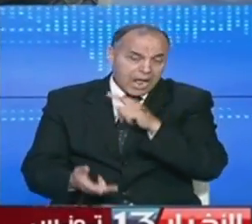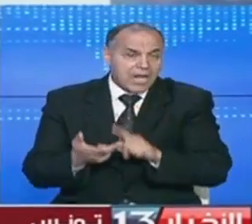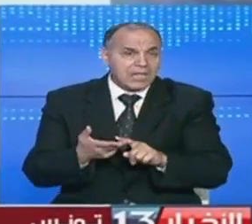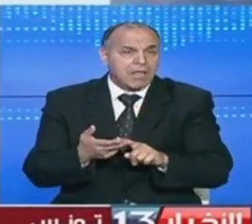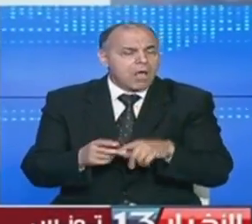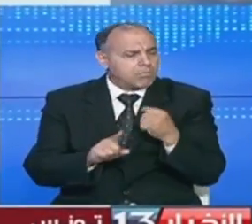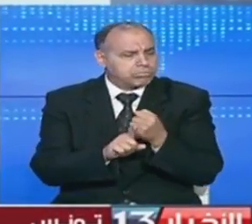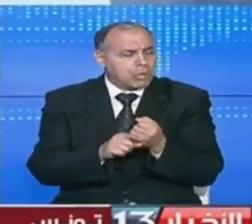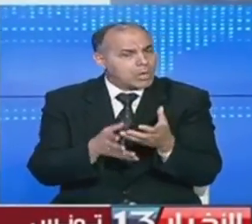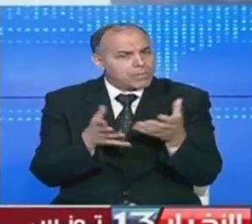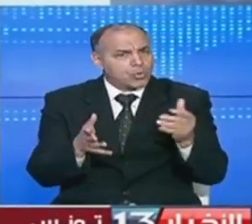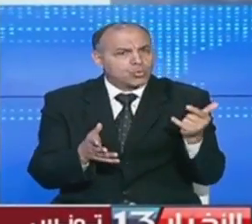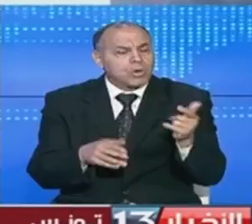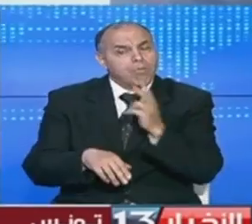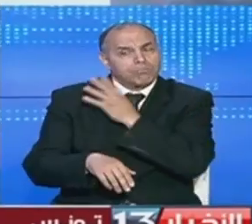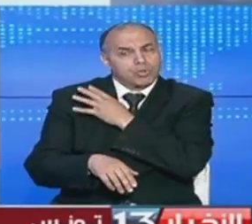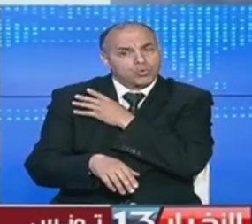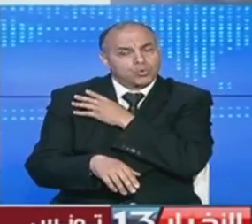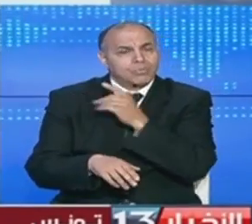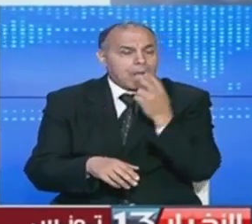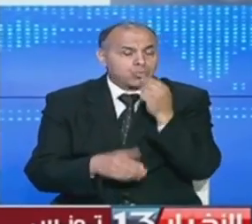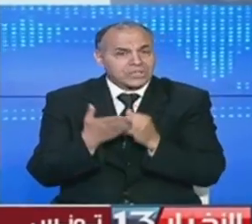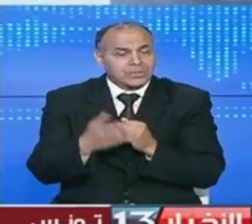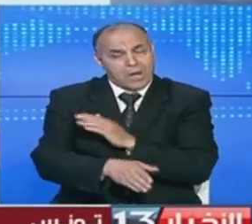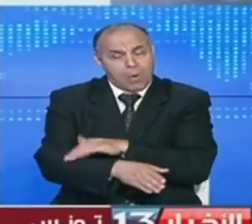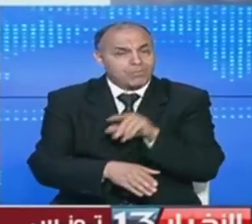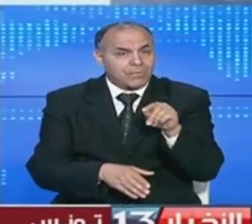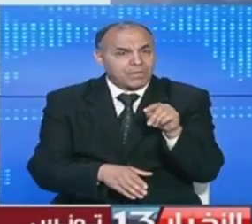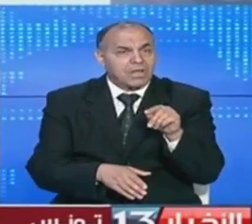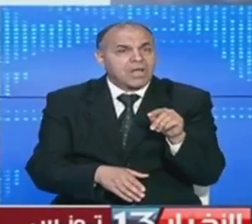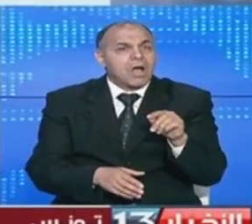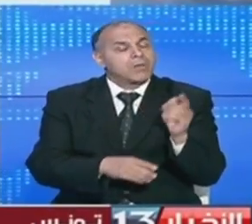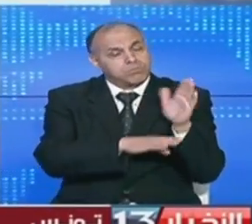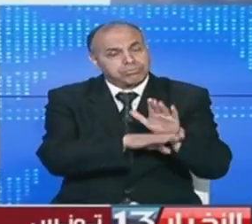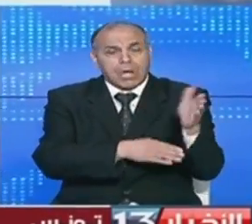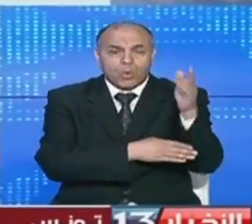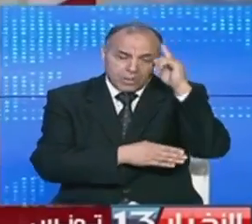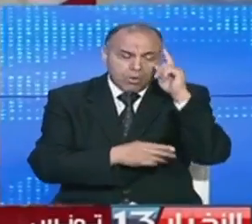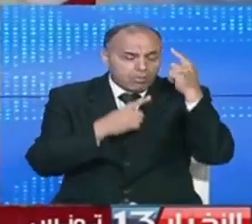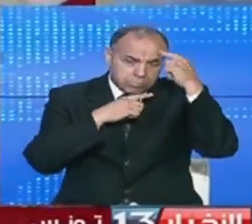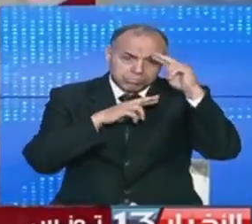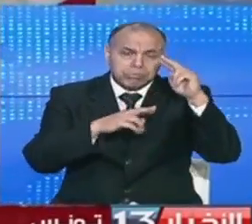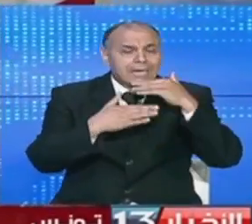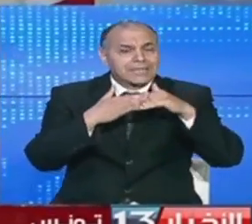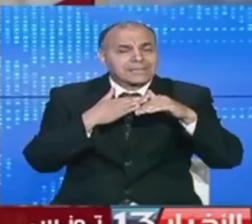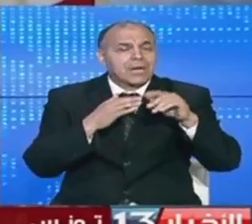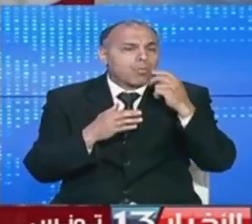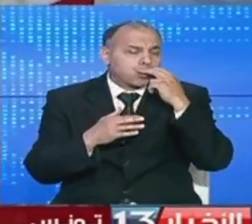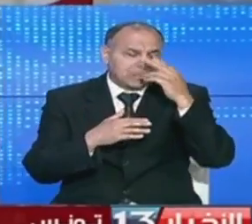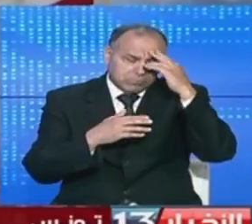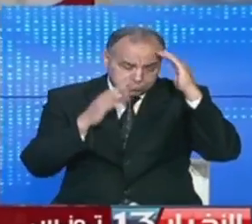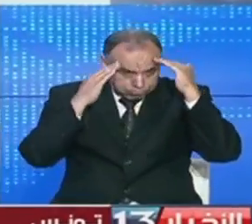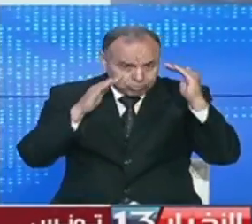على المجهودات الكبيرة لإطارات هذه الوحدات وأعوانها في الذود عن الوطن وتفانيهم في أداء الرسالة الأمنية